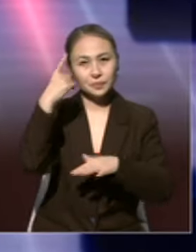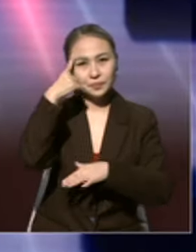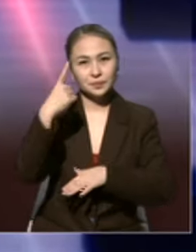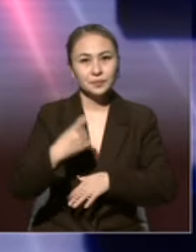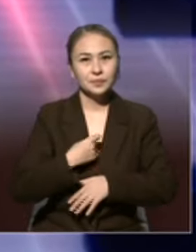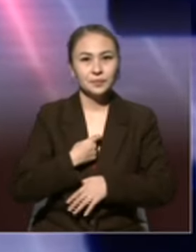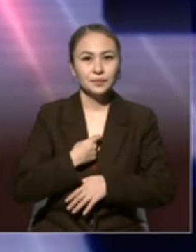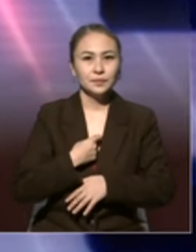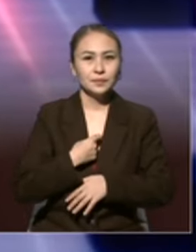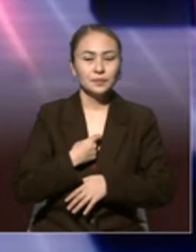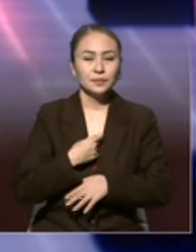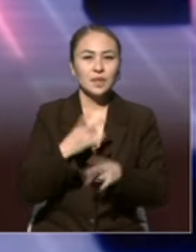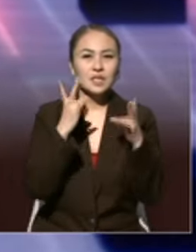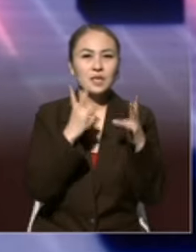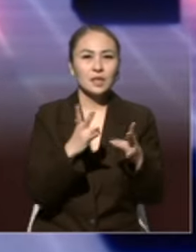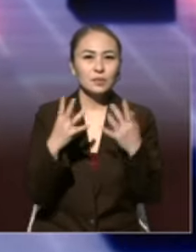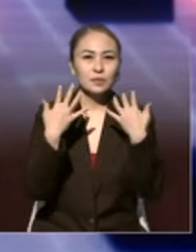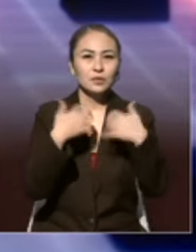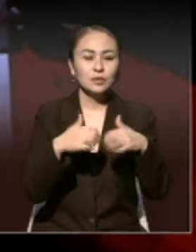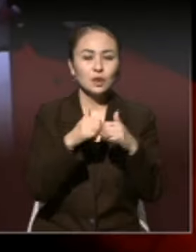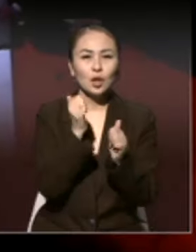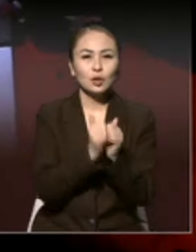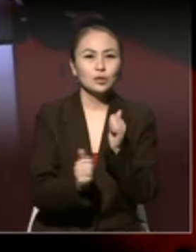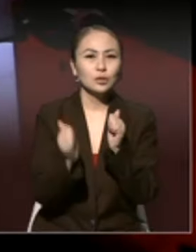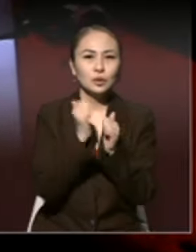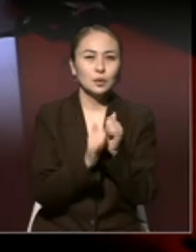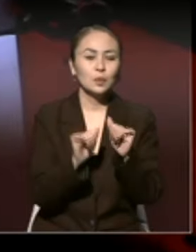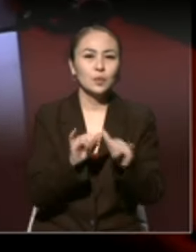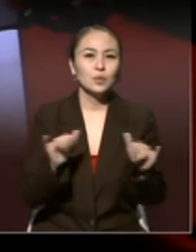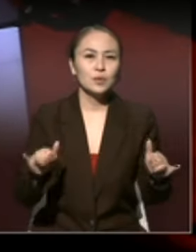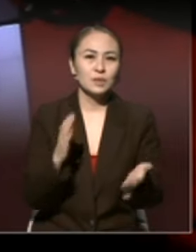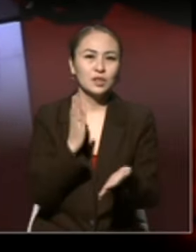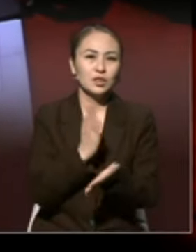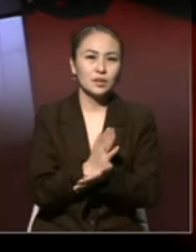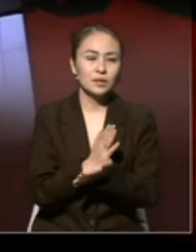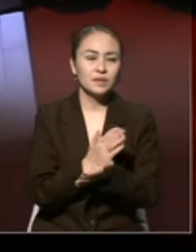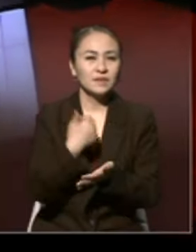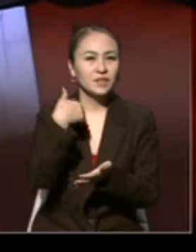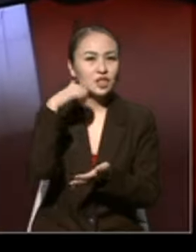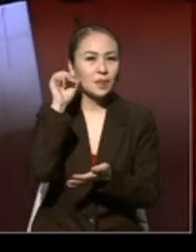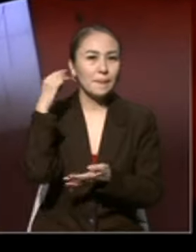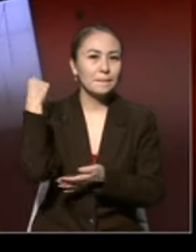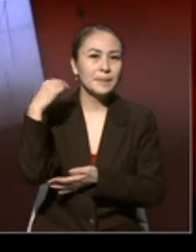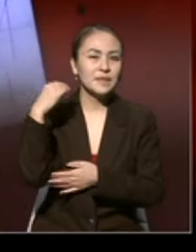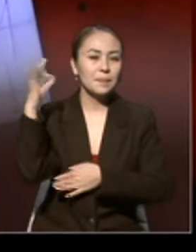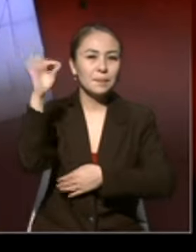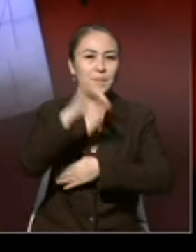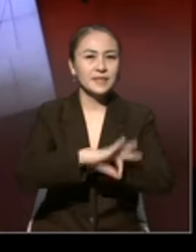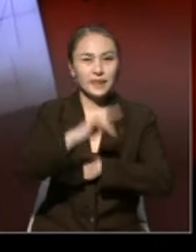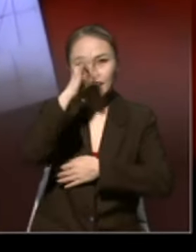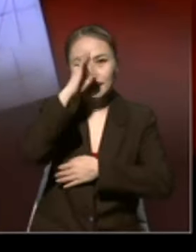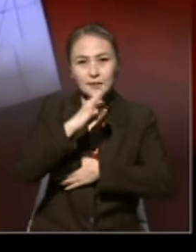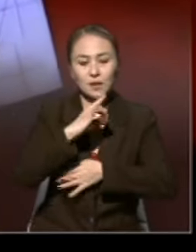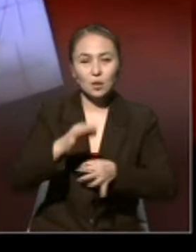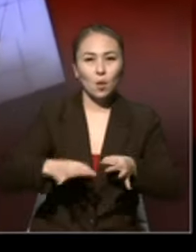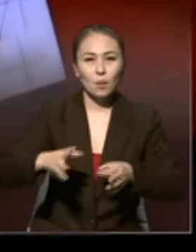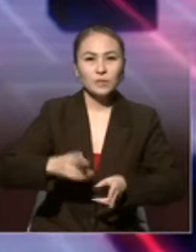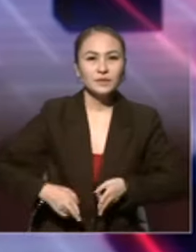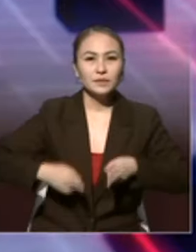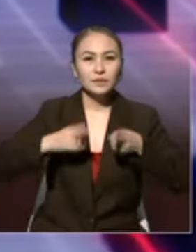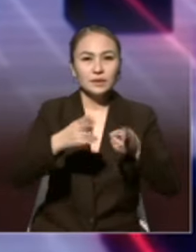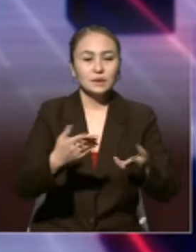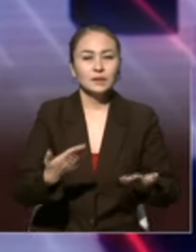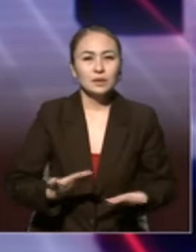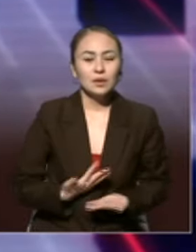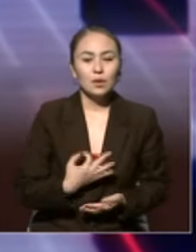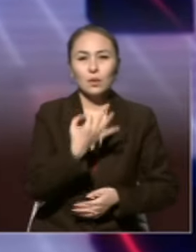жетті. Зардап шеккендердің саны күннен күнге өсіп келе жатыр. Кеше президент Батыс Қазақстан облысына барғанда жағдайдың